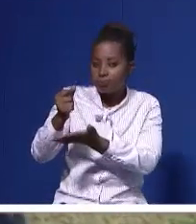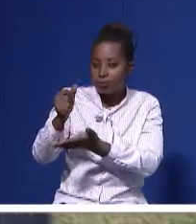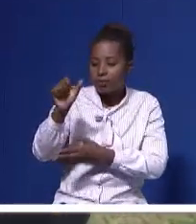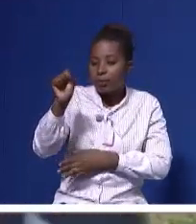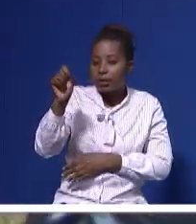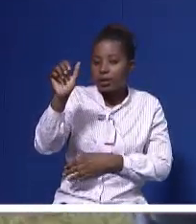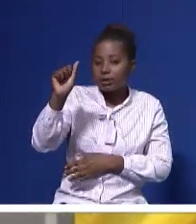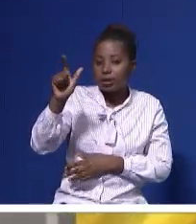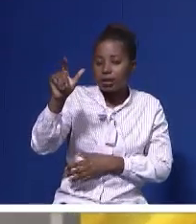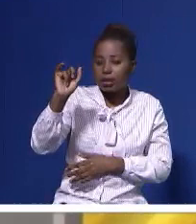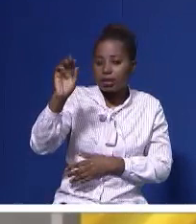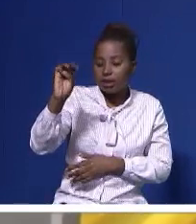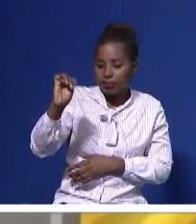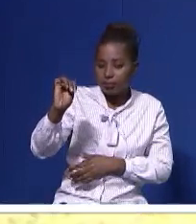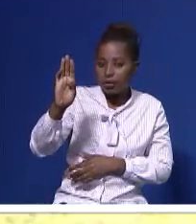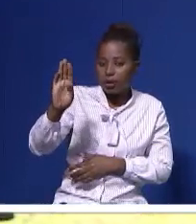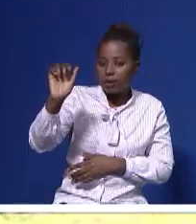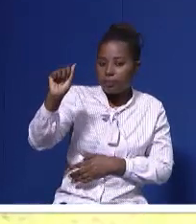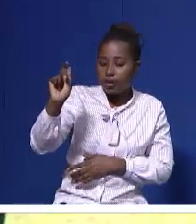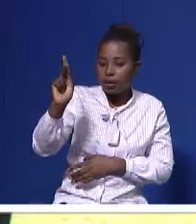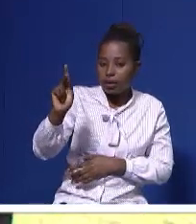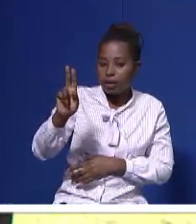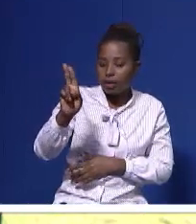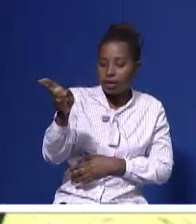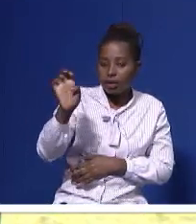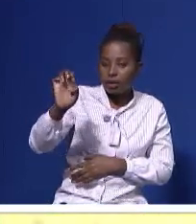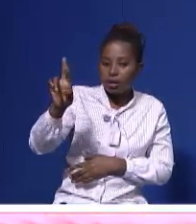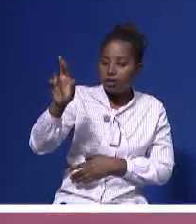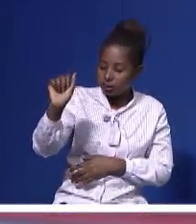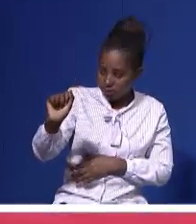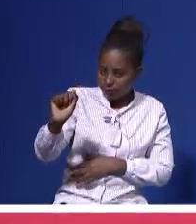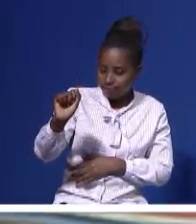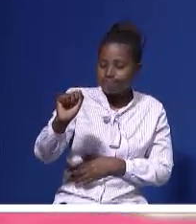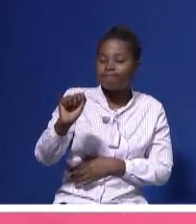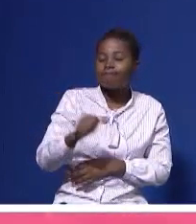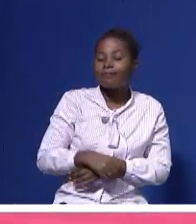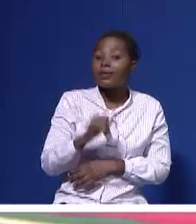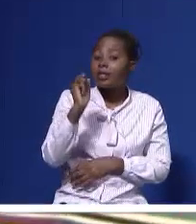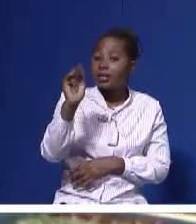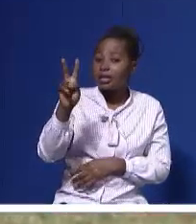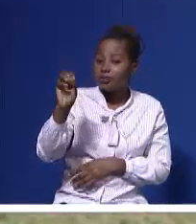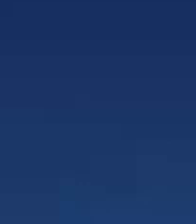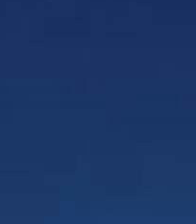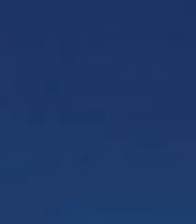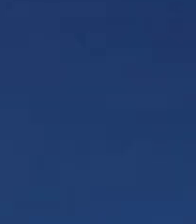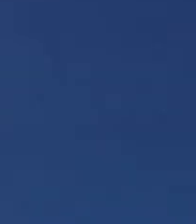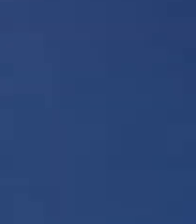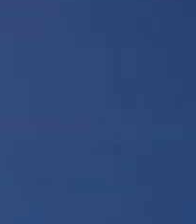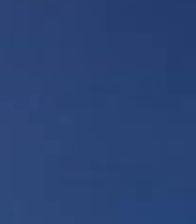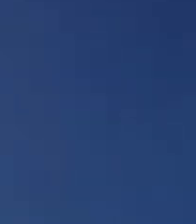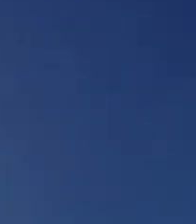Said Bakresa. Ivona Kamuntu, Azam News.